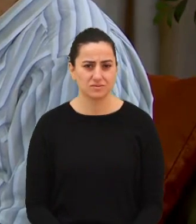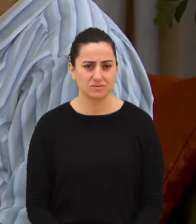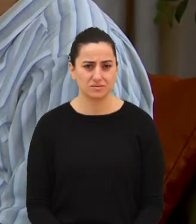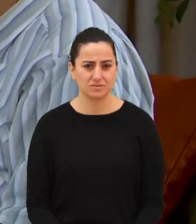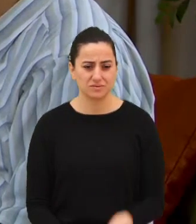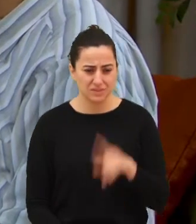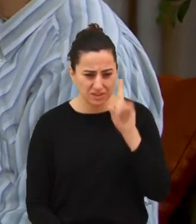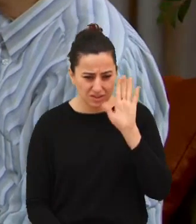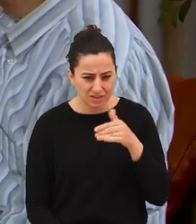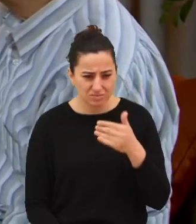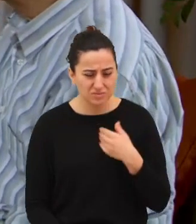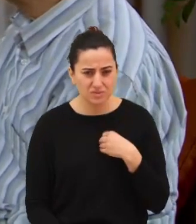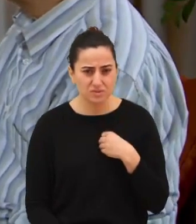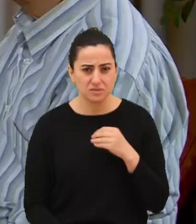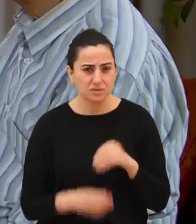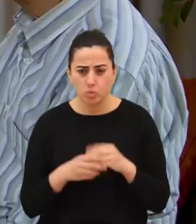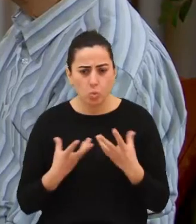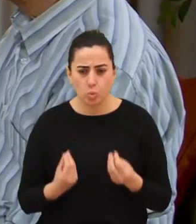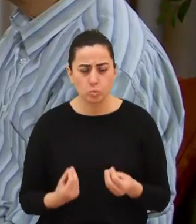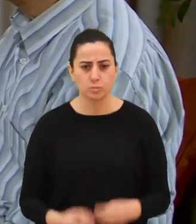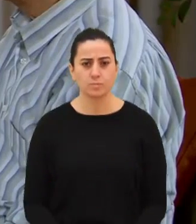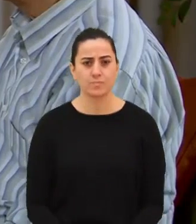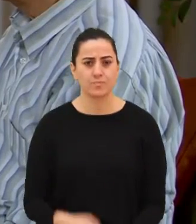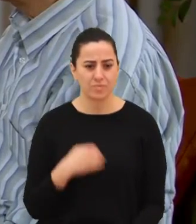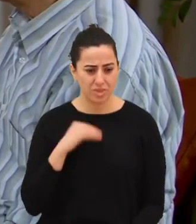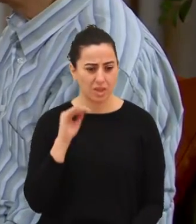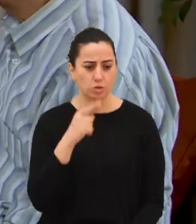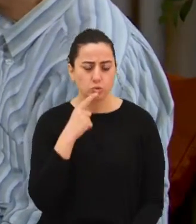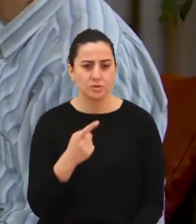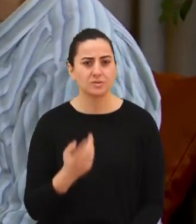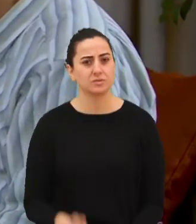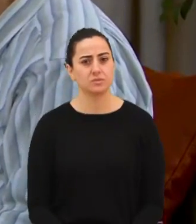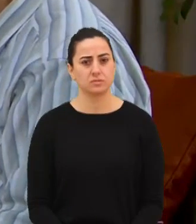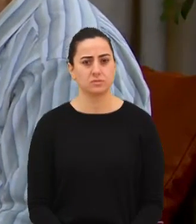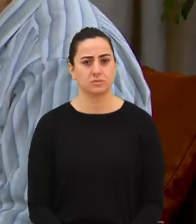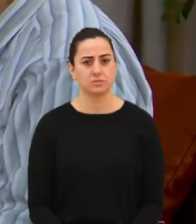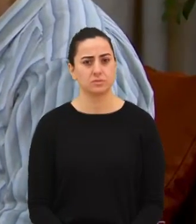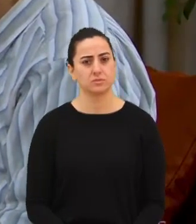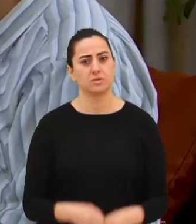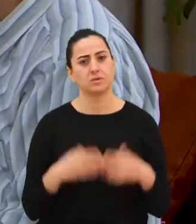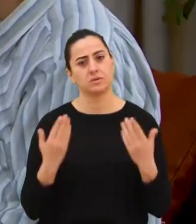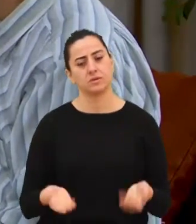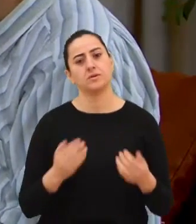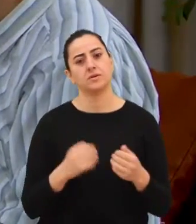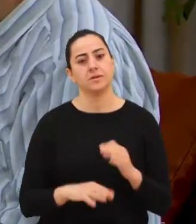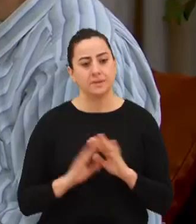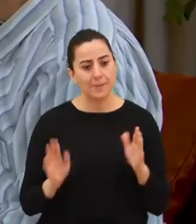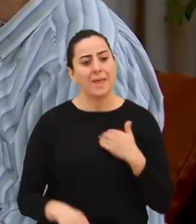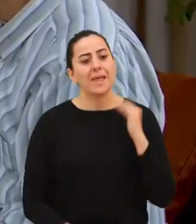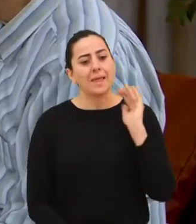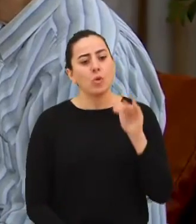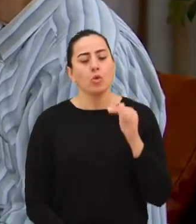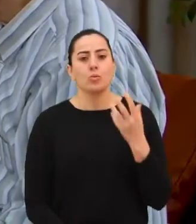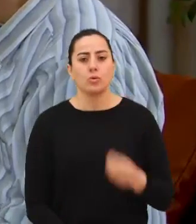Garaja mı geleyim? Ne oldu? Gelince mi söyleyeceksin? Sarp... İyi, iyi tamam tamam,